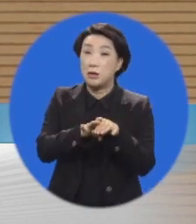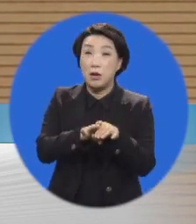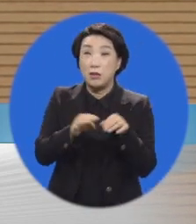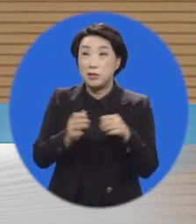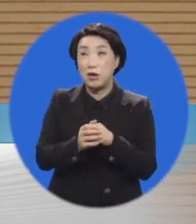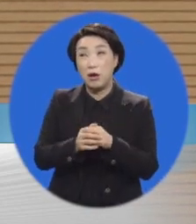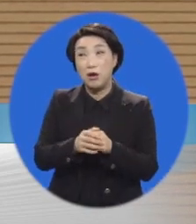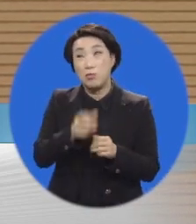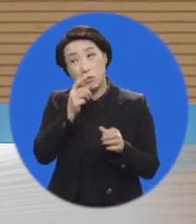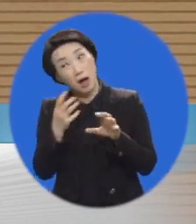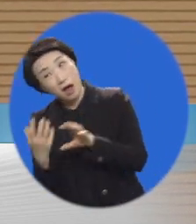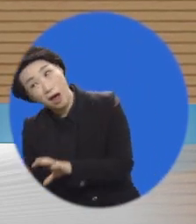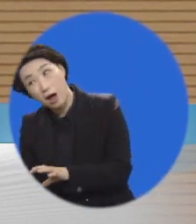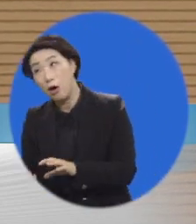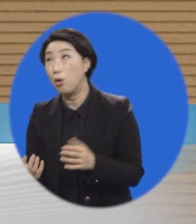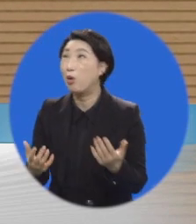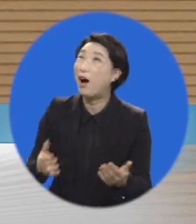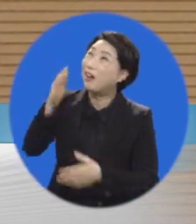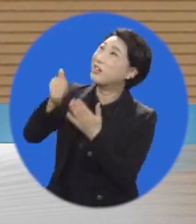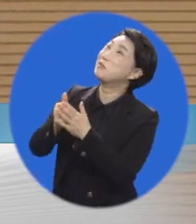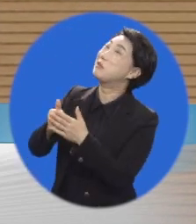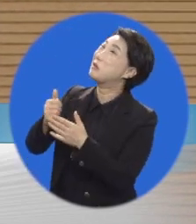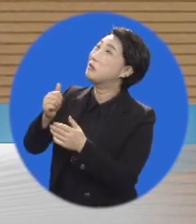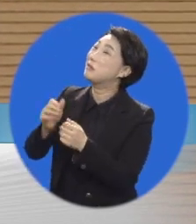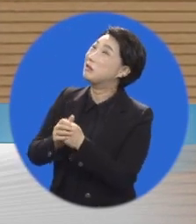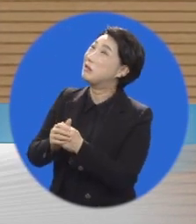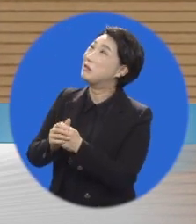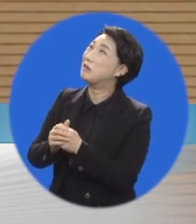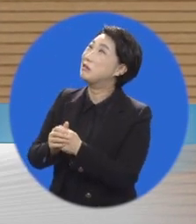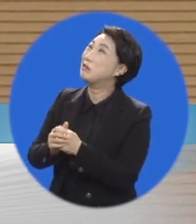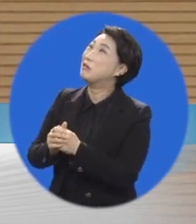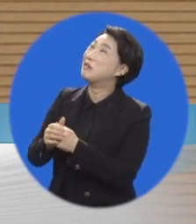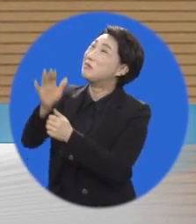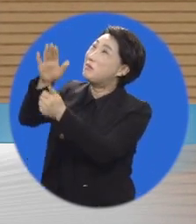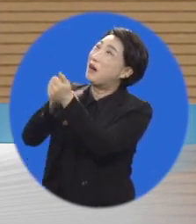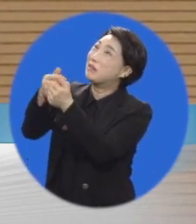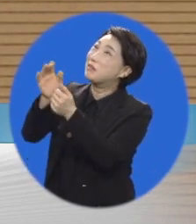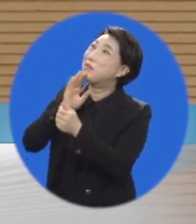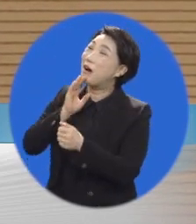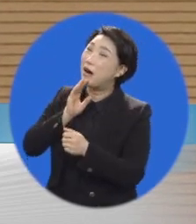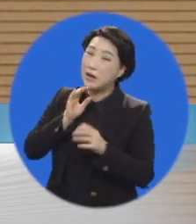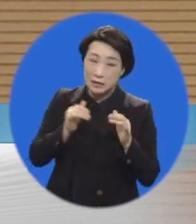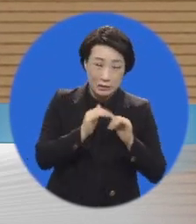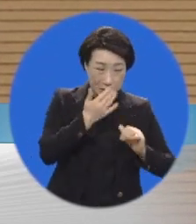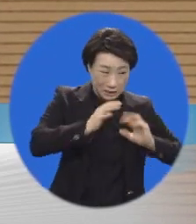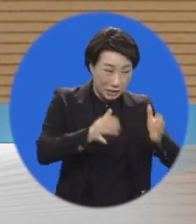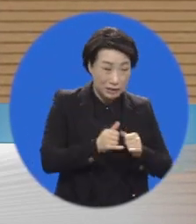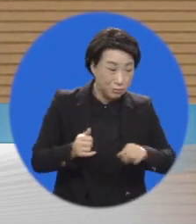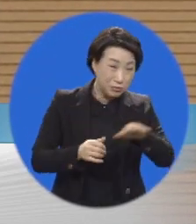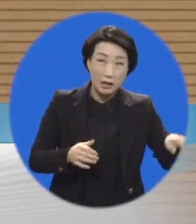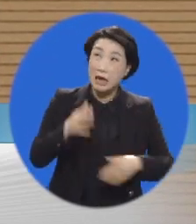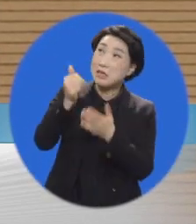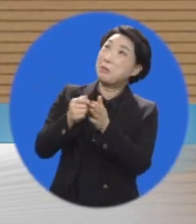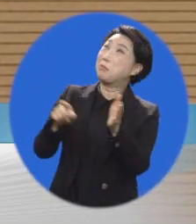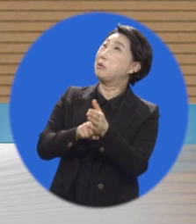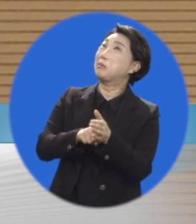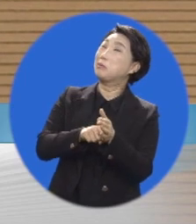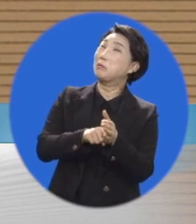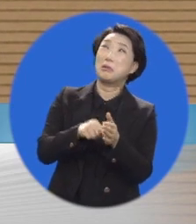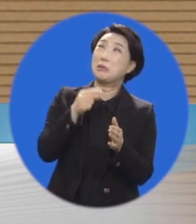하나님 망신 우리 이스라엘 백성들이 하나님을 신뢰감이 떨어지고